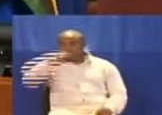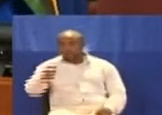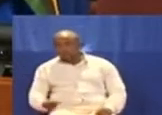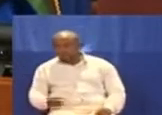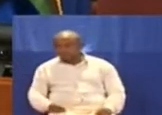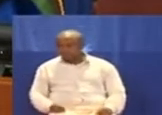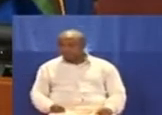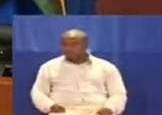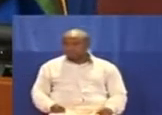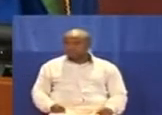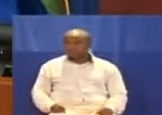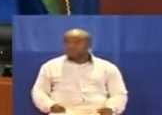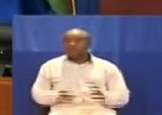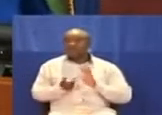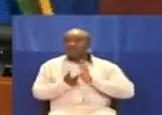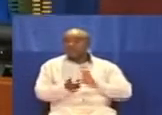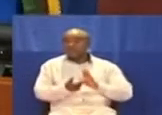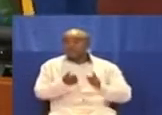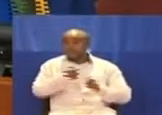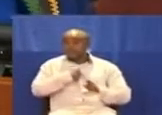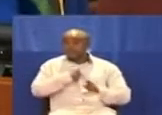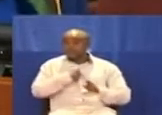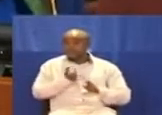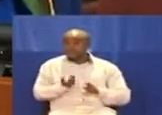Na sababu kubwa ni kwamba kwa mfano sisi bunge tulitikiswa.